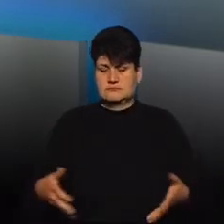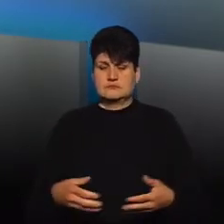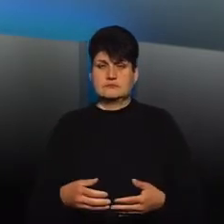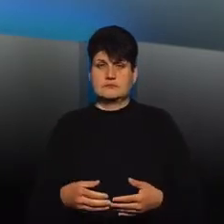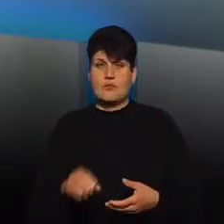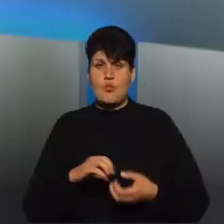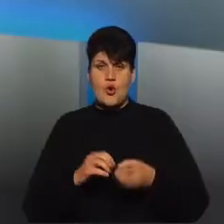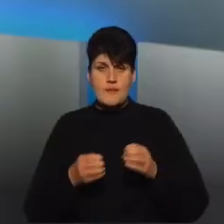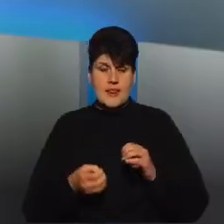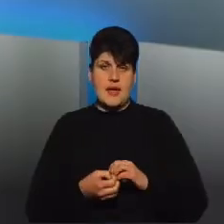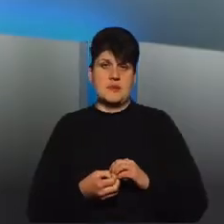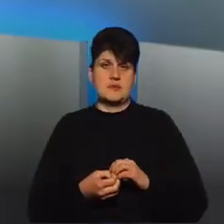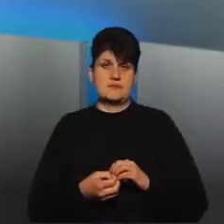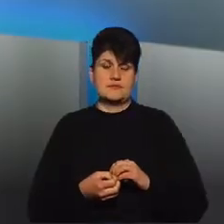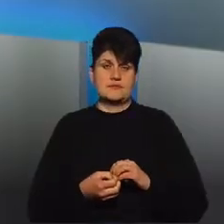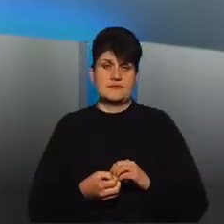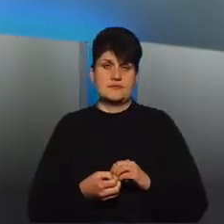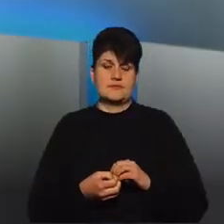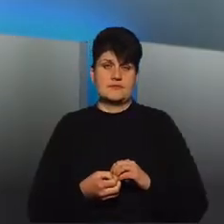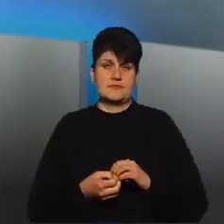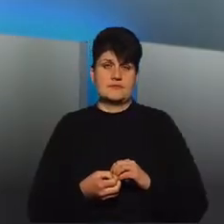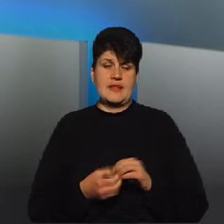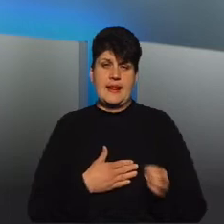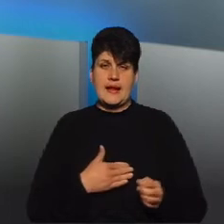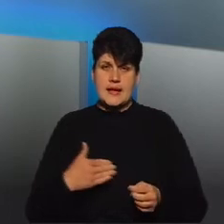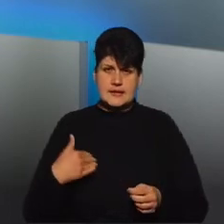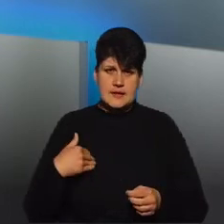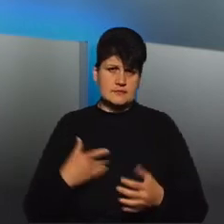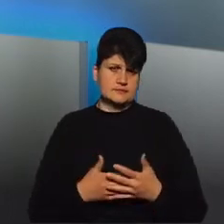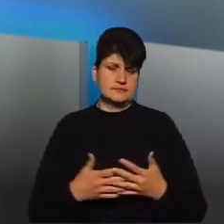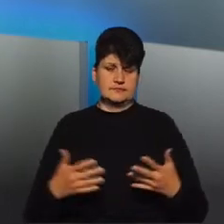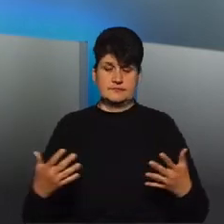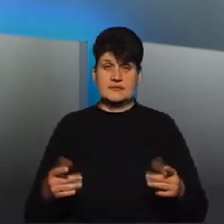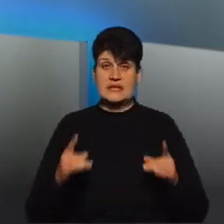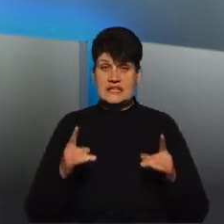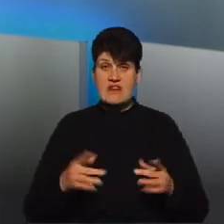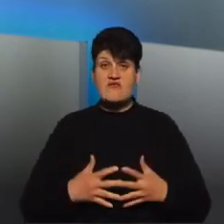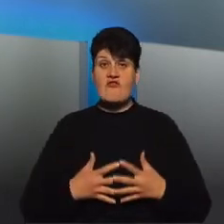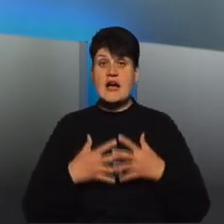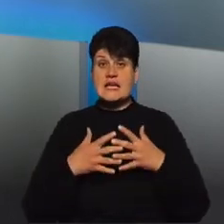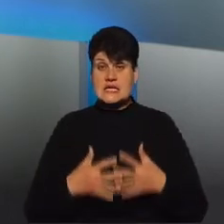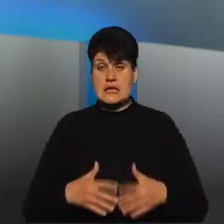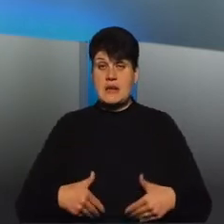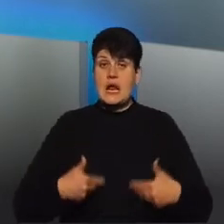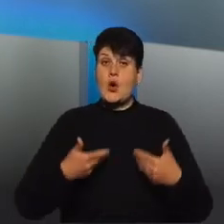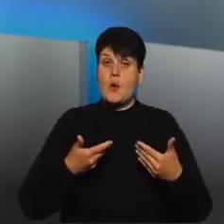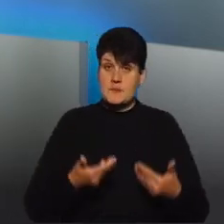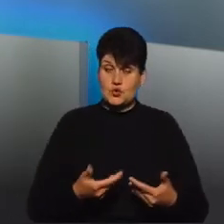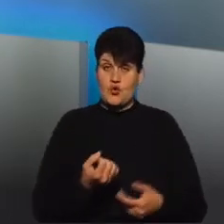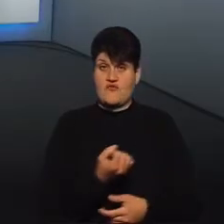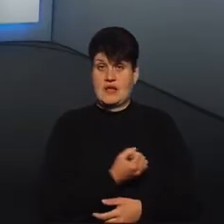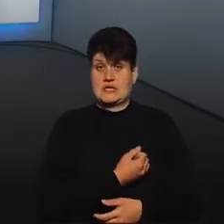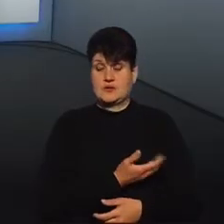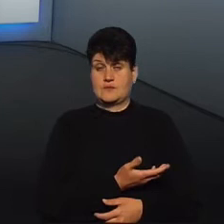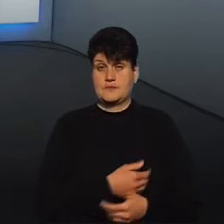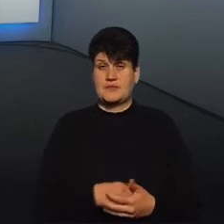проблемами легеневими і тому подібне, навіть вагітним рекомендована вакцинація. А